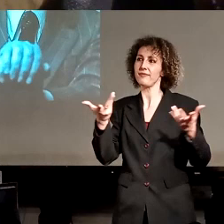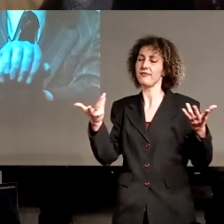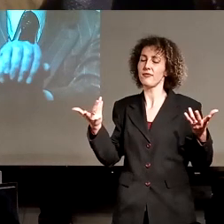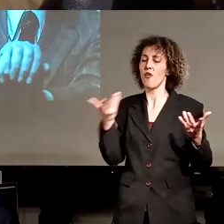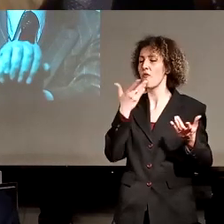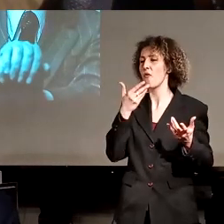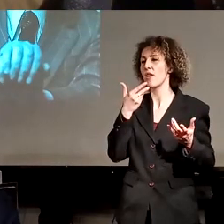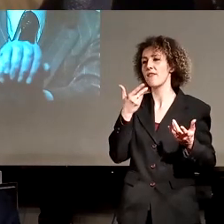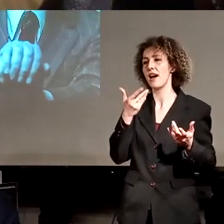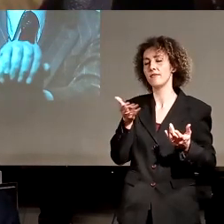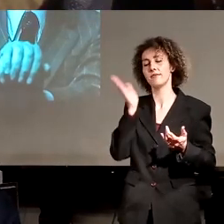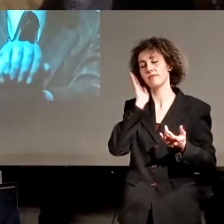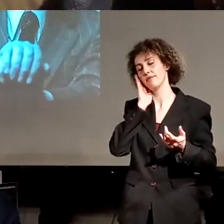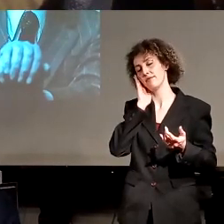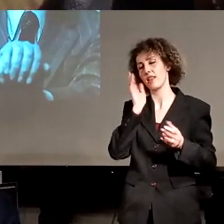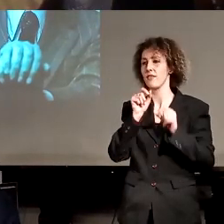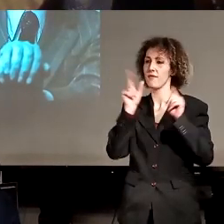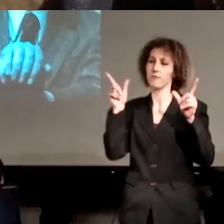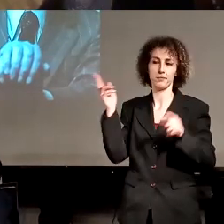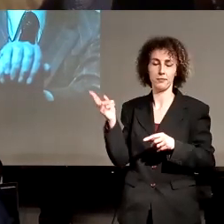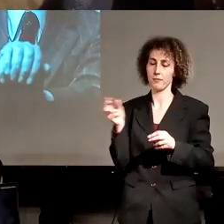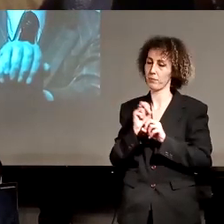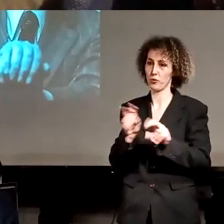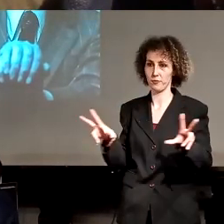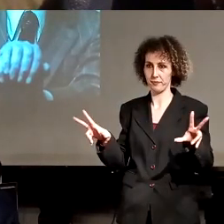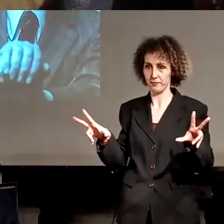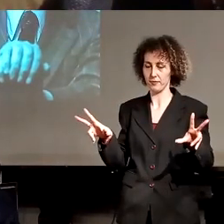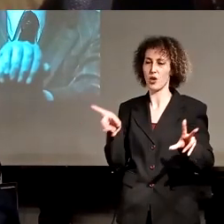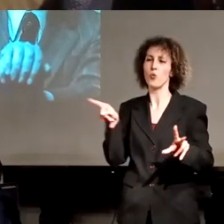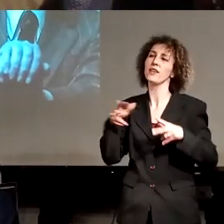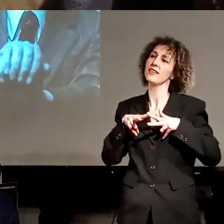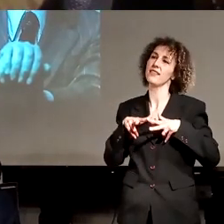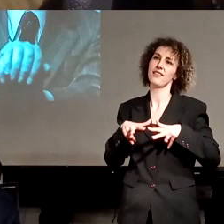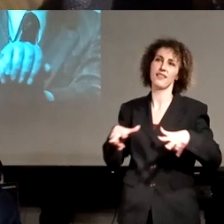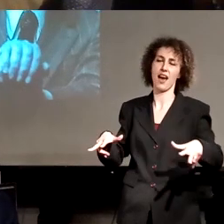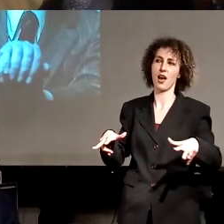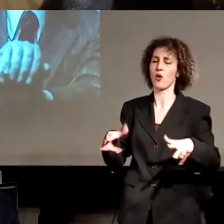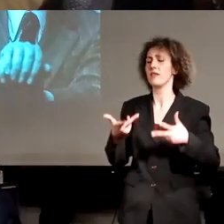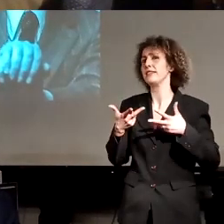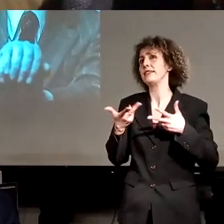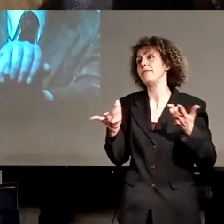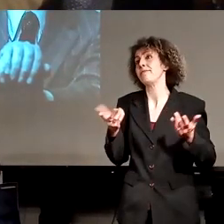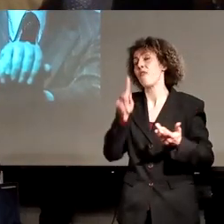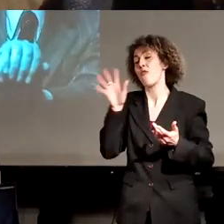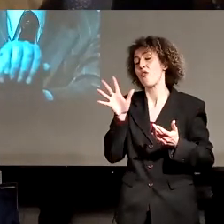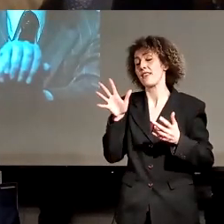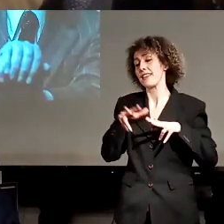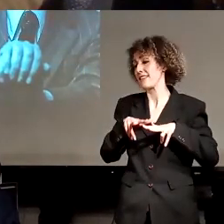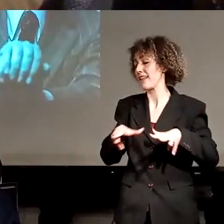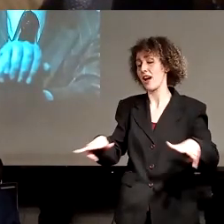addormentarsi e svegliarsi più era stanco di forse anche di recitare la